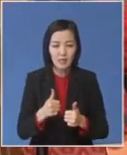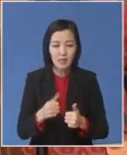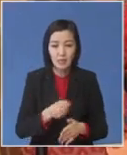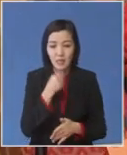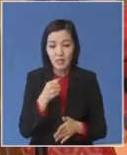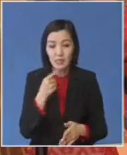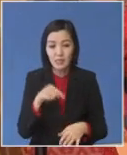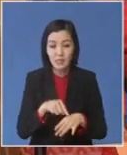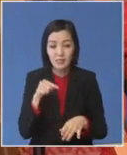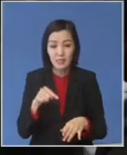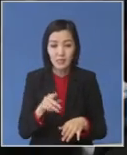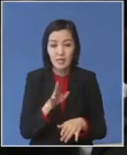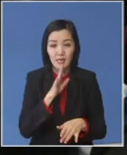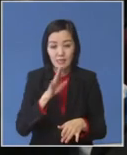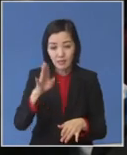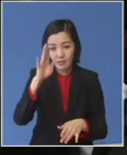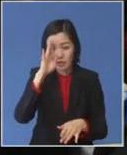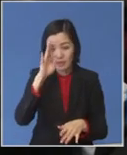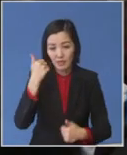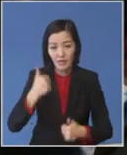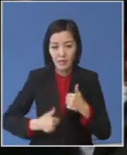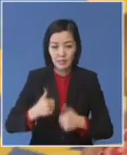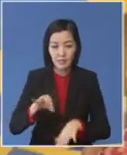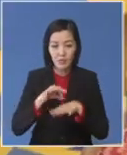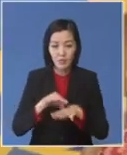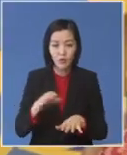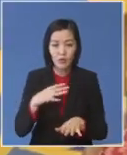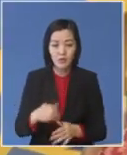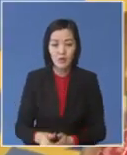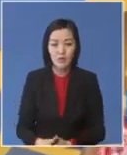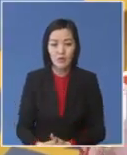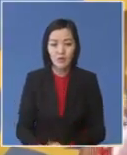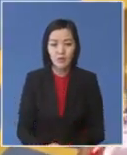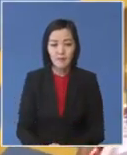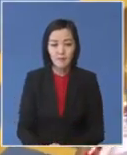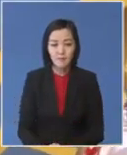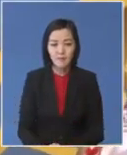ұстап, қыз бен жігіт айтысының көрігін қыздырғандары да болды.